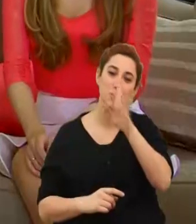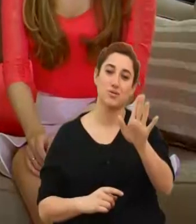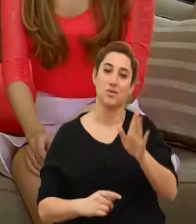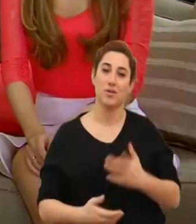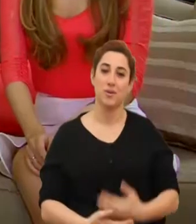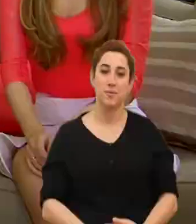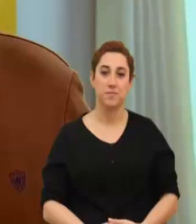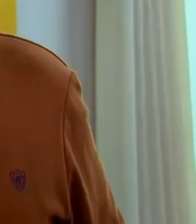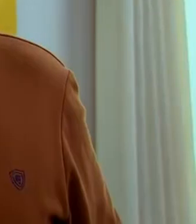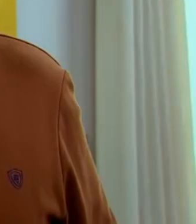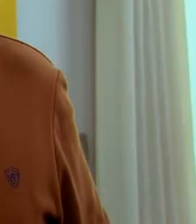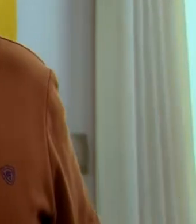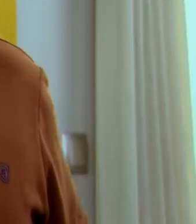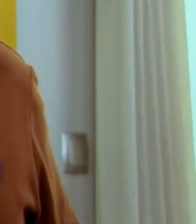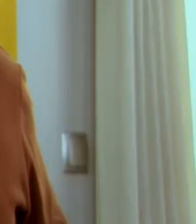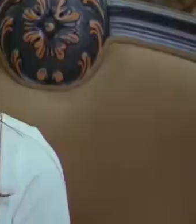sus.